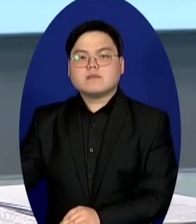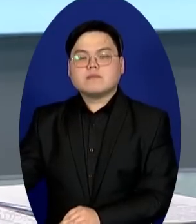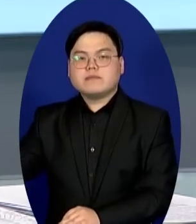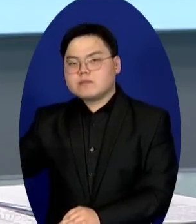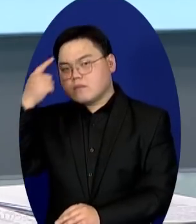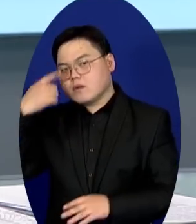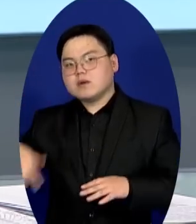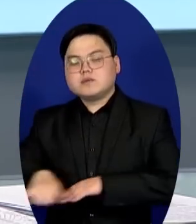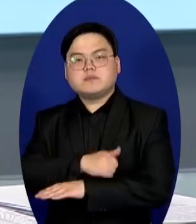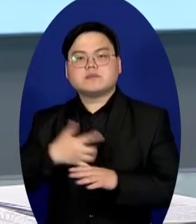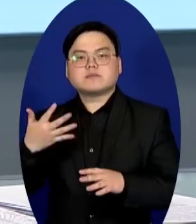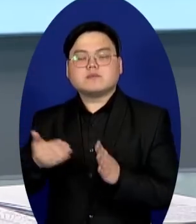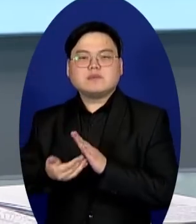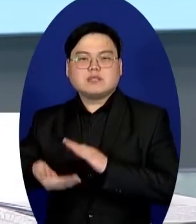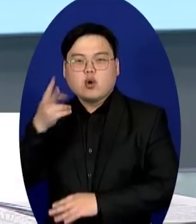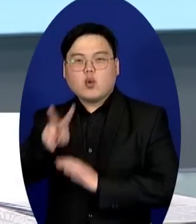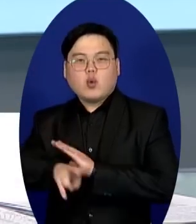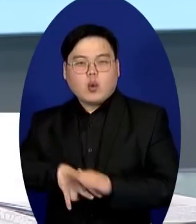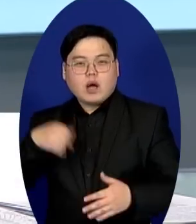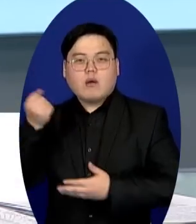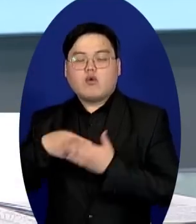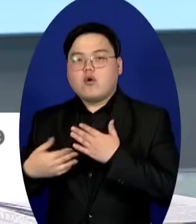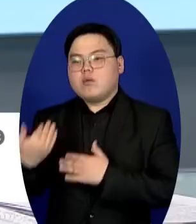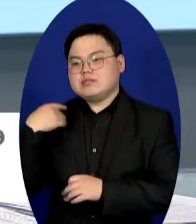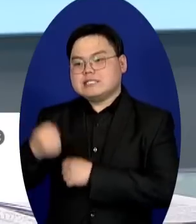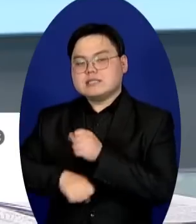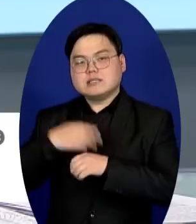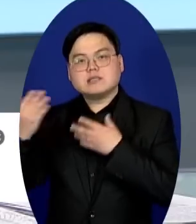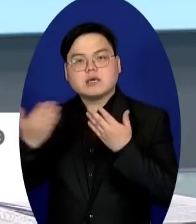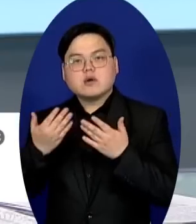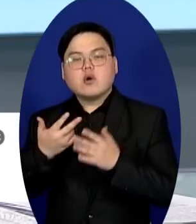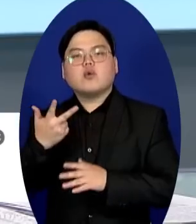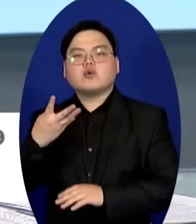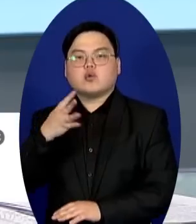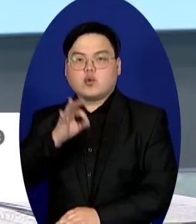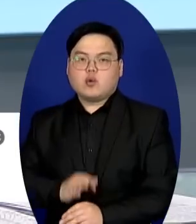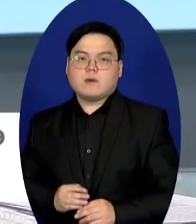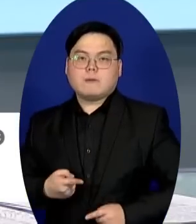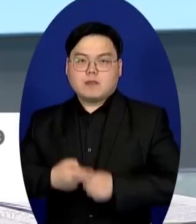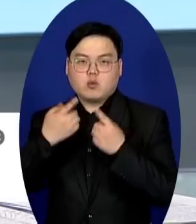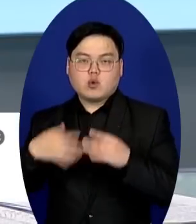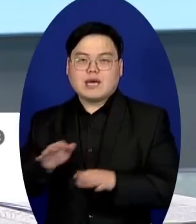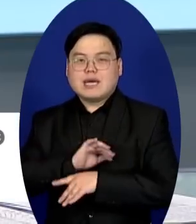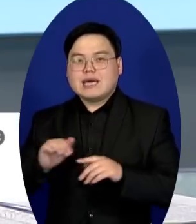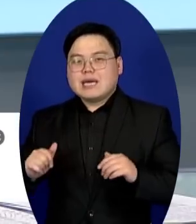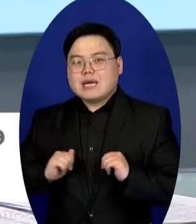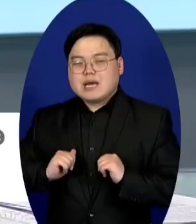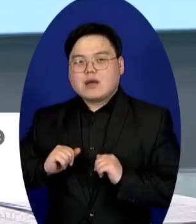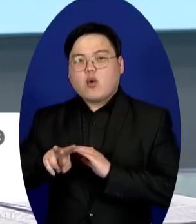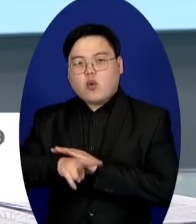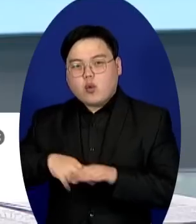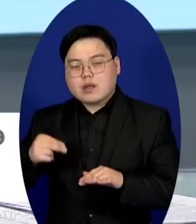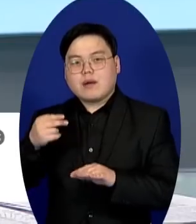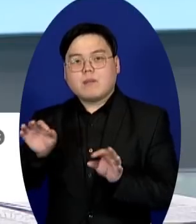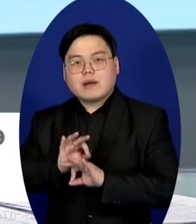Улсын хэмжээнд 5000 орчим хулгайн гэмтэрэг бүртгэгдсэн өмнөх оны мөн үетэй харьцуулахад 34% өссөн байна. За иргэдийн алдаж байгаа эд зүйлсийн дийлэнх